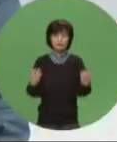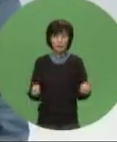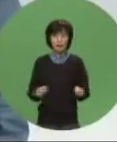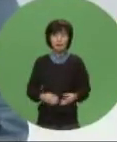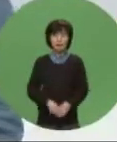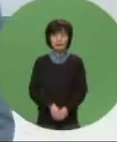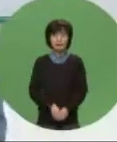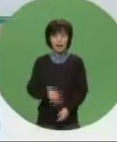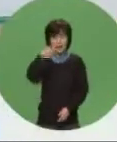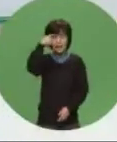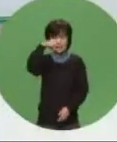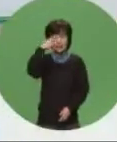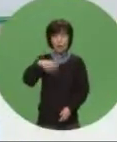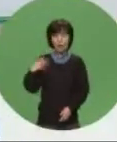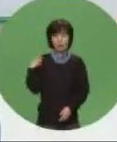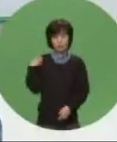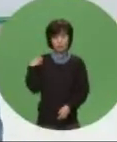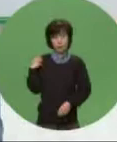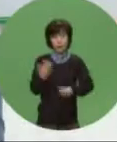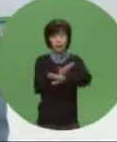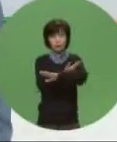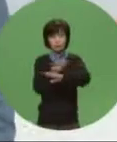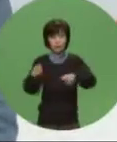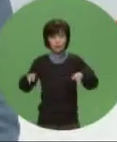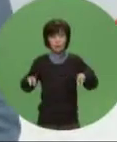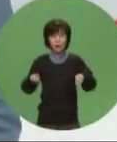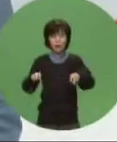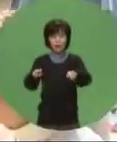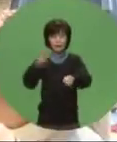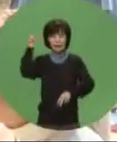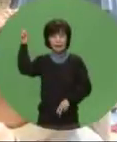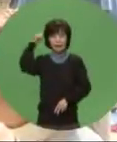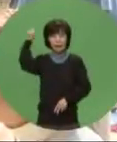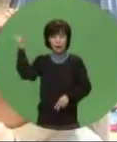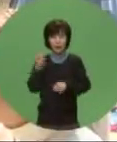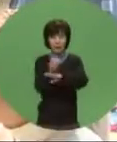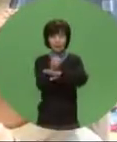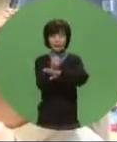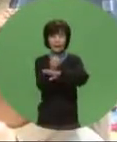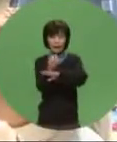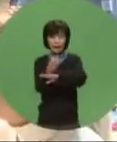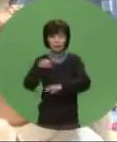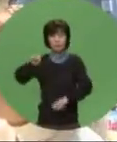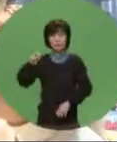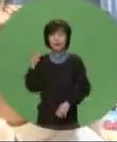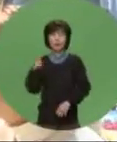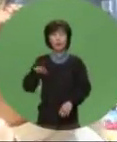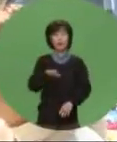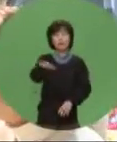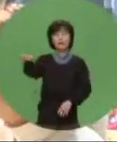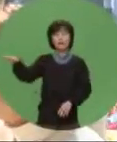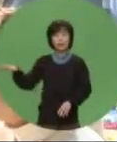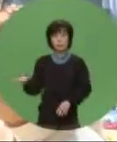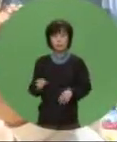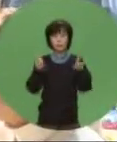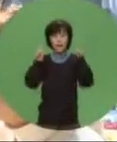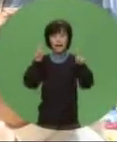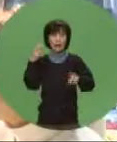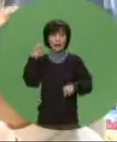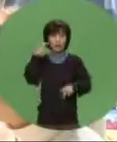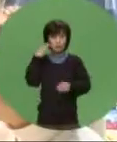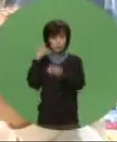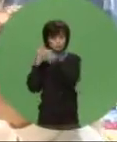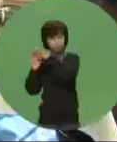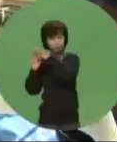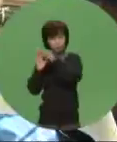指導はグリーンボランティア生駒宝の里の皆さん。門松のいわれや作り方の説